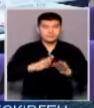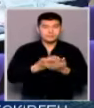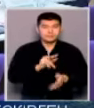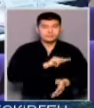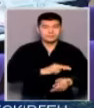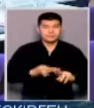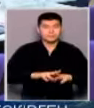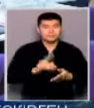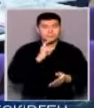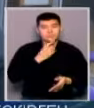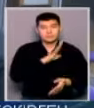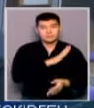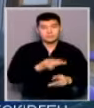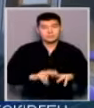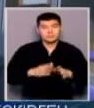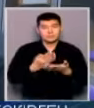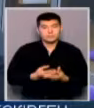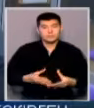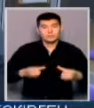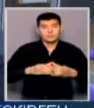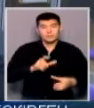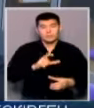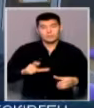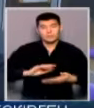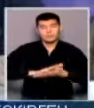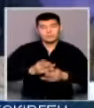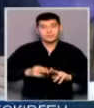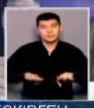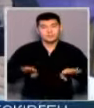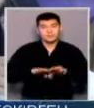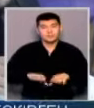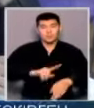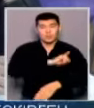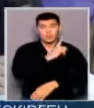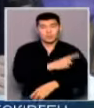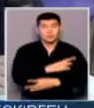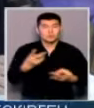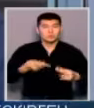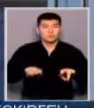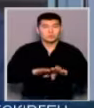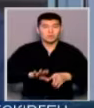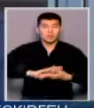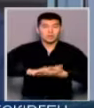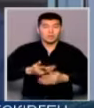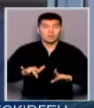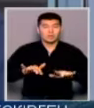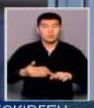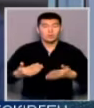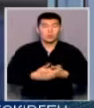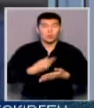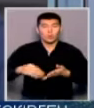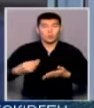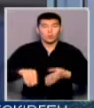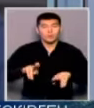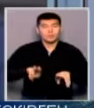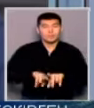көрсету барысында қиындық тудырады. Сол себепті олардың материалды техникалық базасын күшейтуді қарастырып, компьютерлердің соңғы үлгідегі нұсқасын